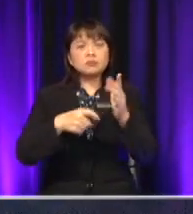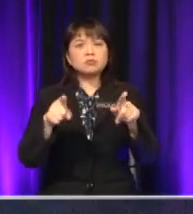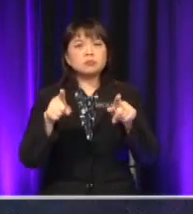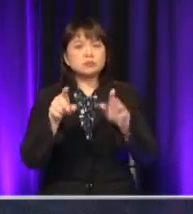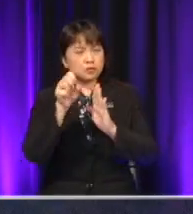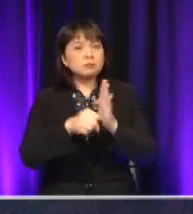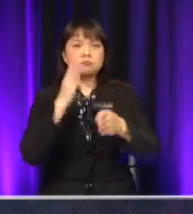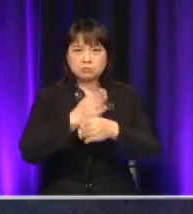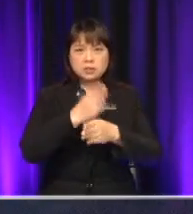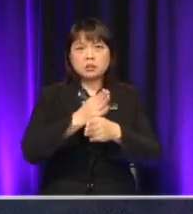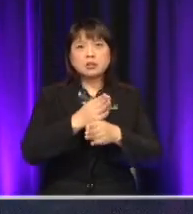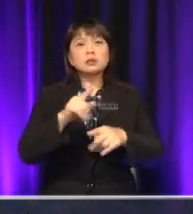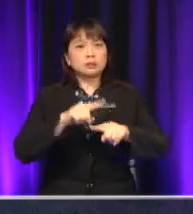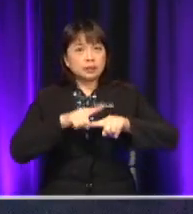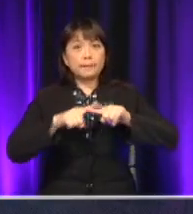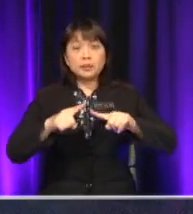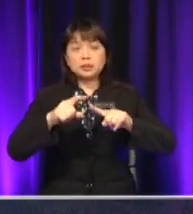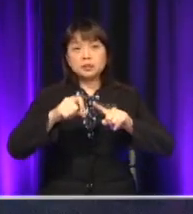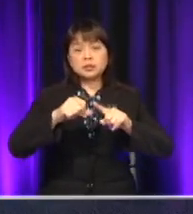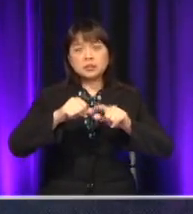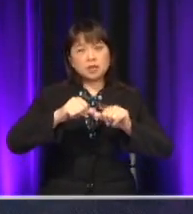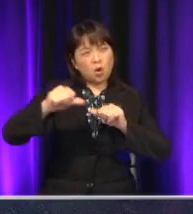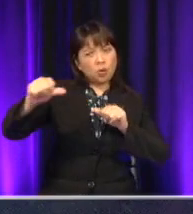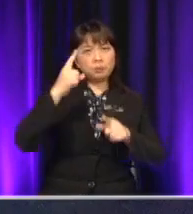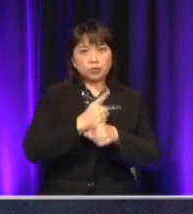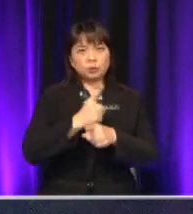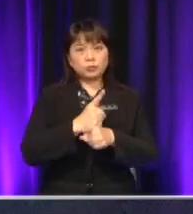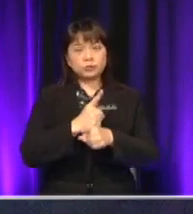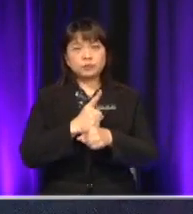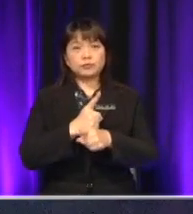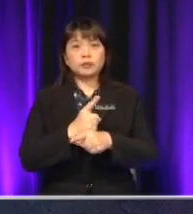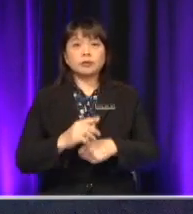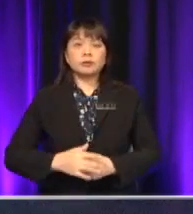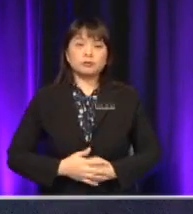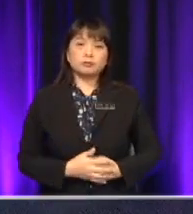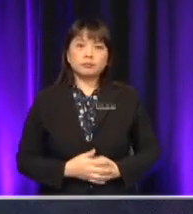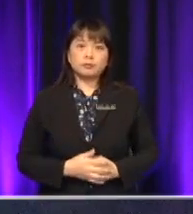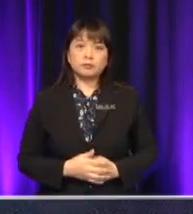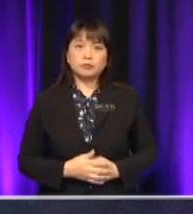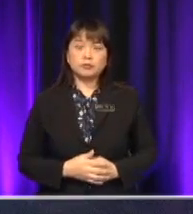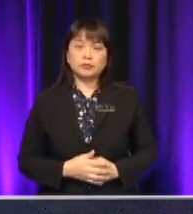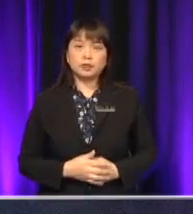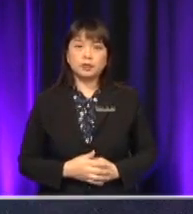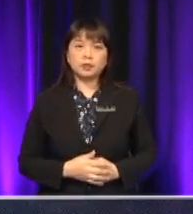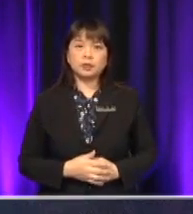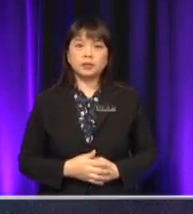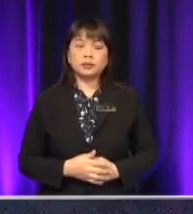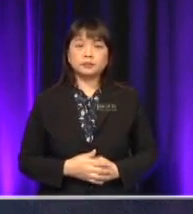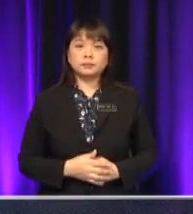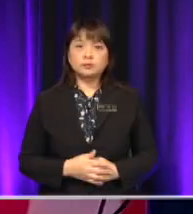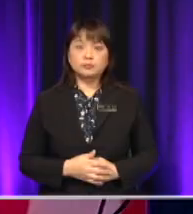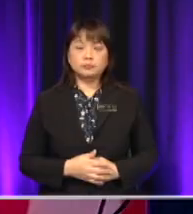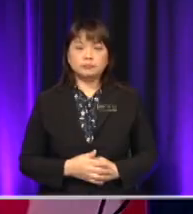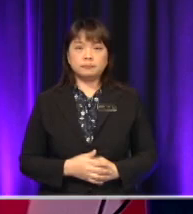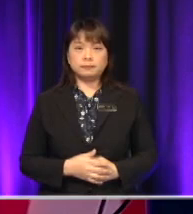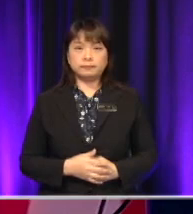tapi jauhlah juga sebenarnya kan. Tapi dia berulang dengan nilai yang sama. Itu kita panggil alat itu persis. Persis. Walaupun dia jauh sikit